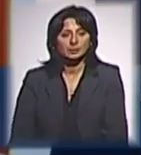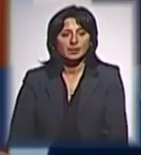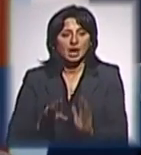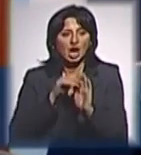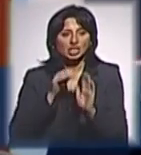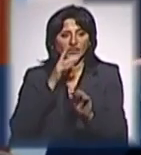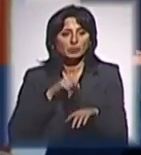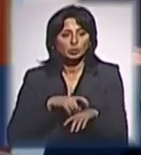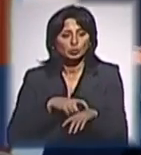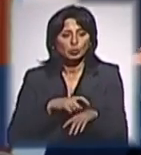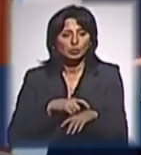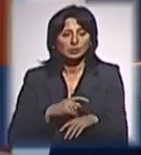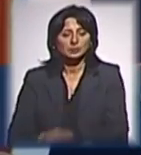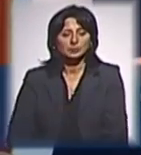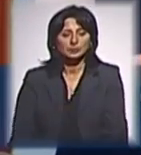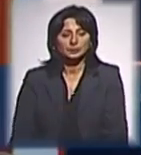არჩევნების დროს